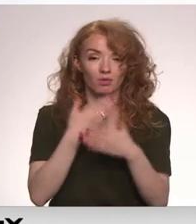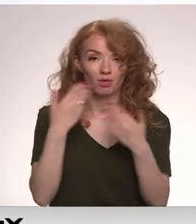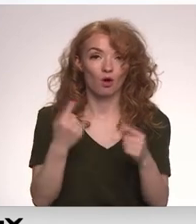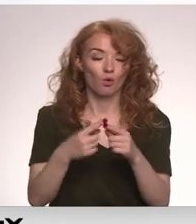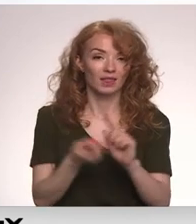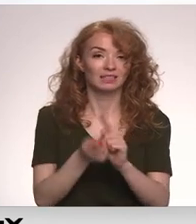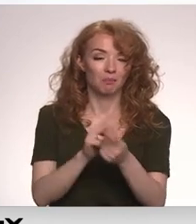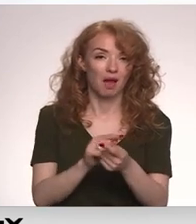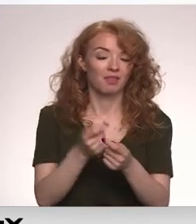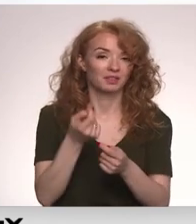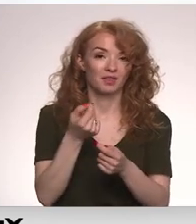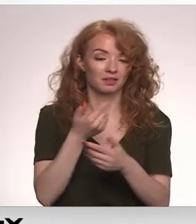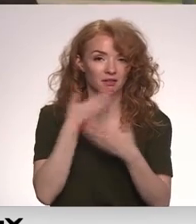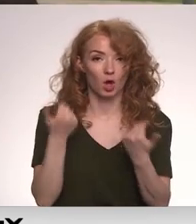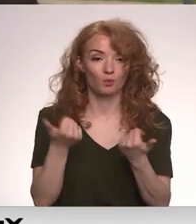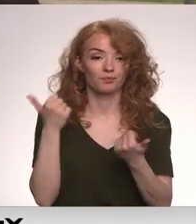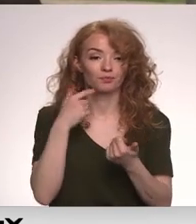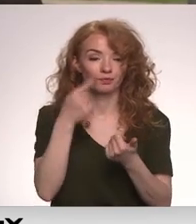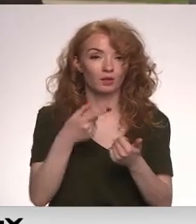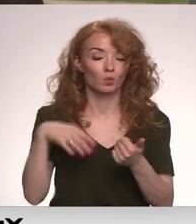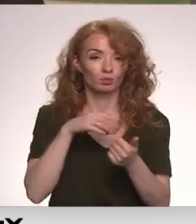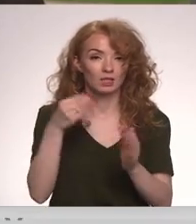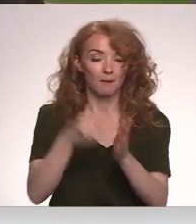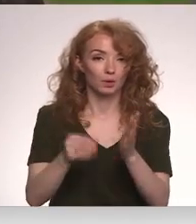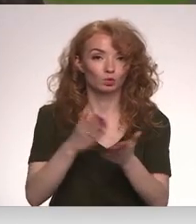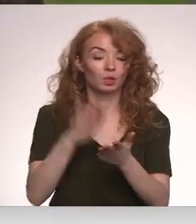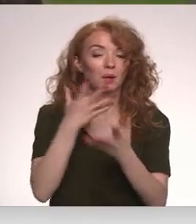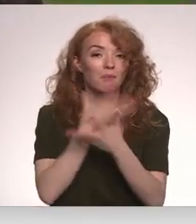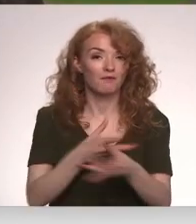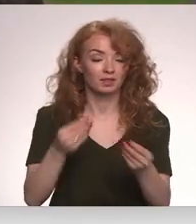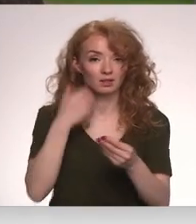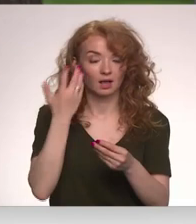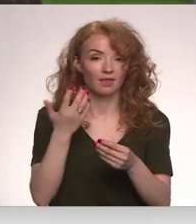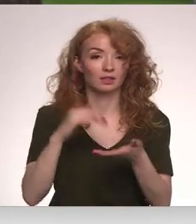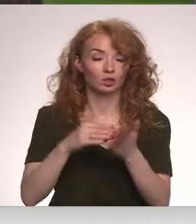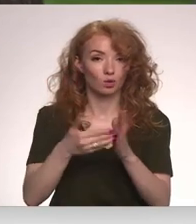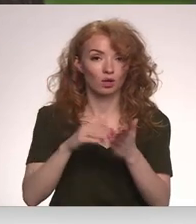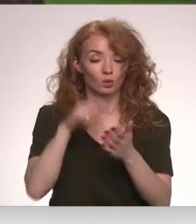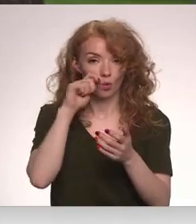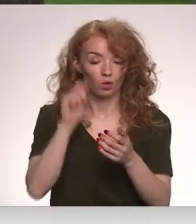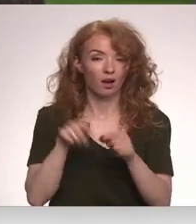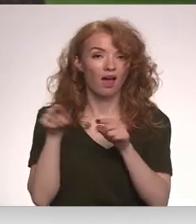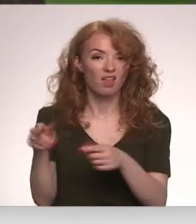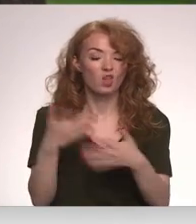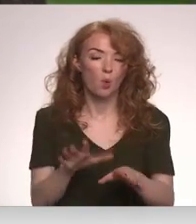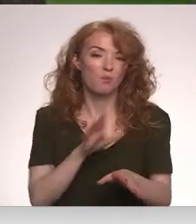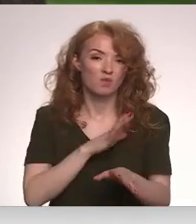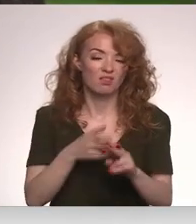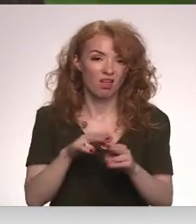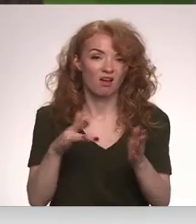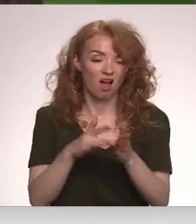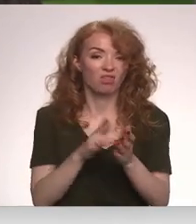un izmaiņas tikpat kā nav jāveic. Mums iepirkums notika pavasarī, kad ģeopolitiskā situācija jau bija tāda, kāda viņa